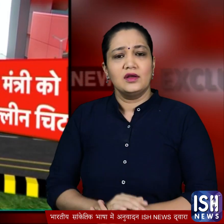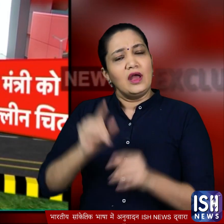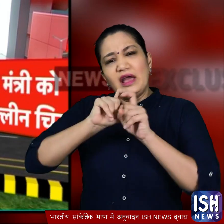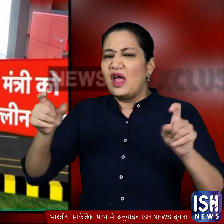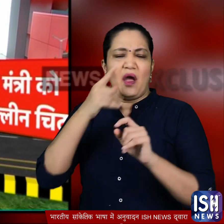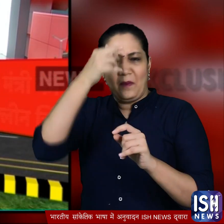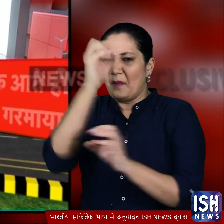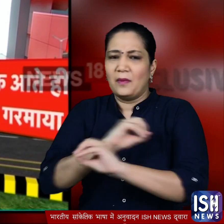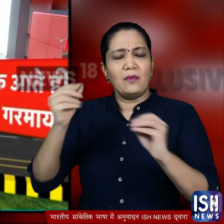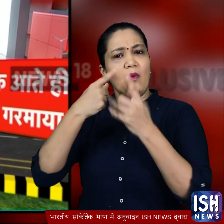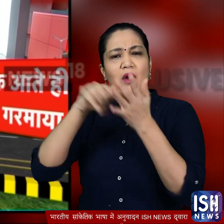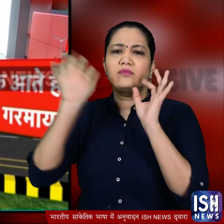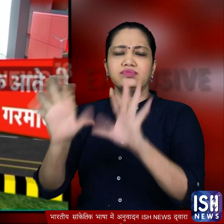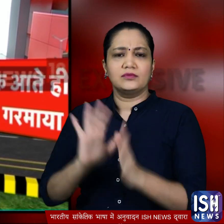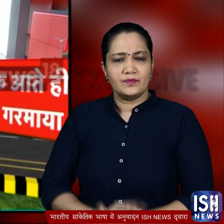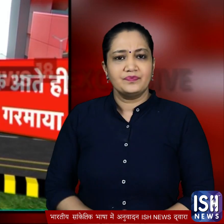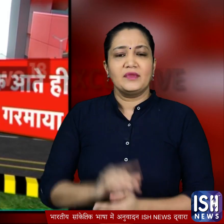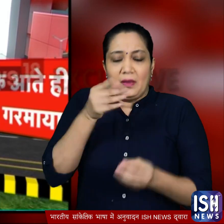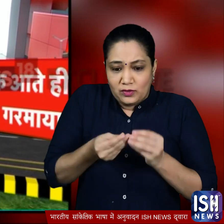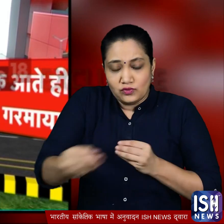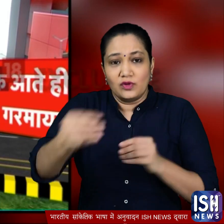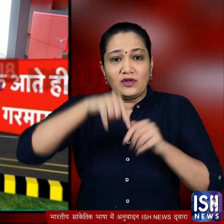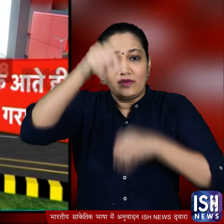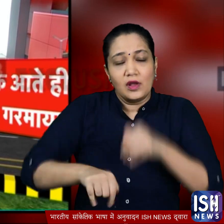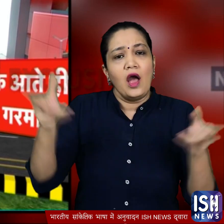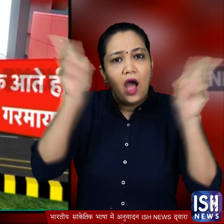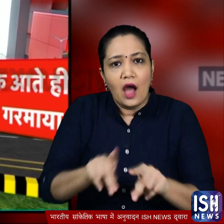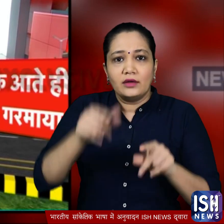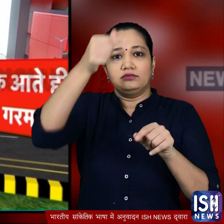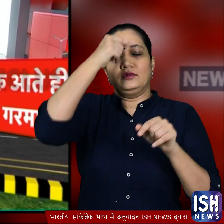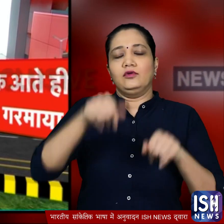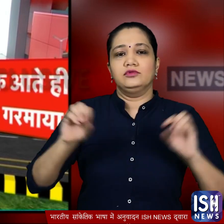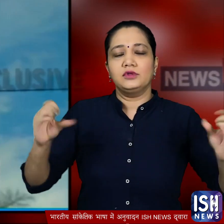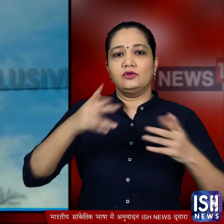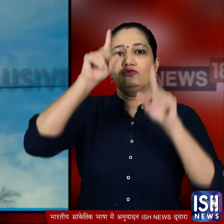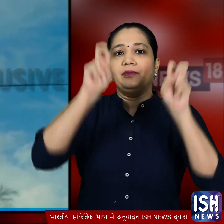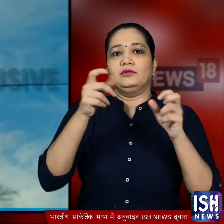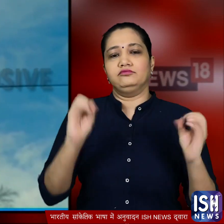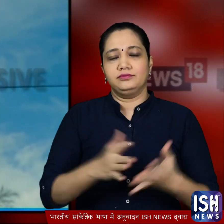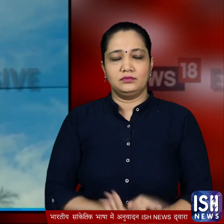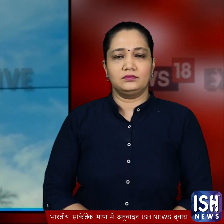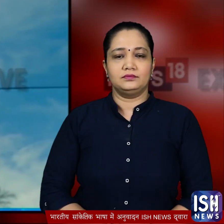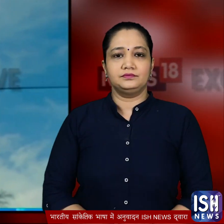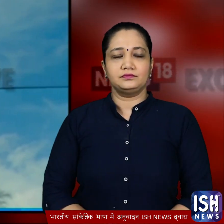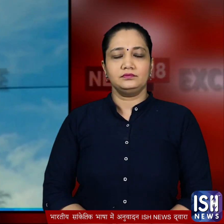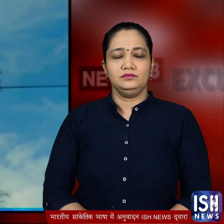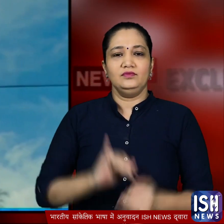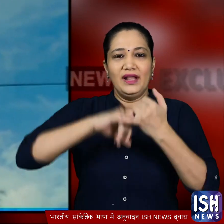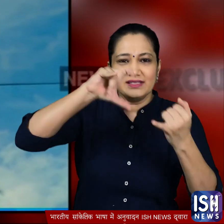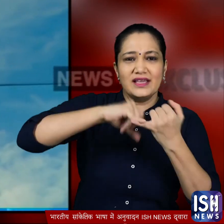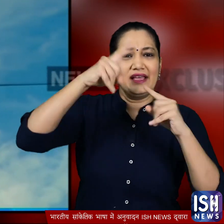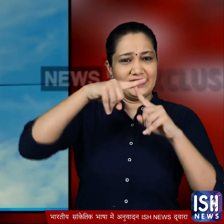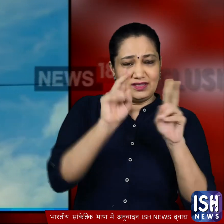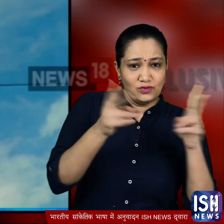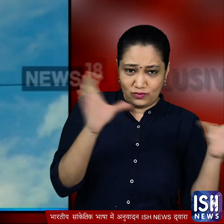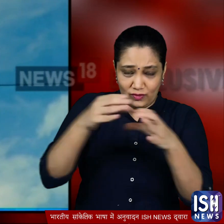चुकी है, लेकिन विधानसभा चुनाव नजदीक आते ही यह मुद्दा एक बार फिर गरमाने लगा। सौभाग्य की बात यह कि अनुसूचित जाति और पिछड़ी